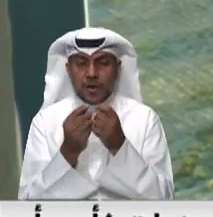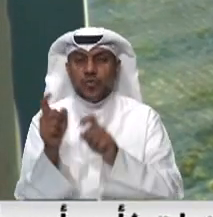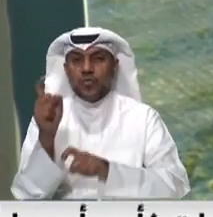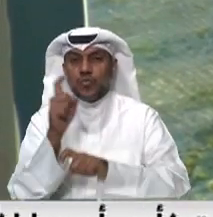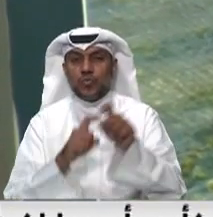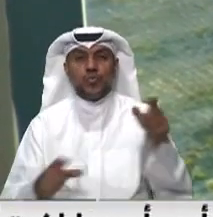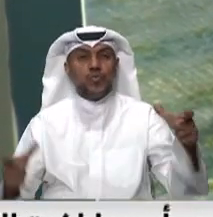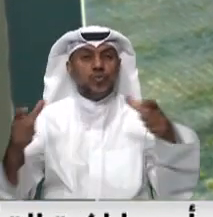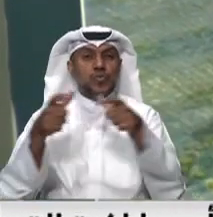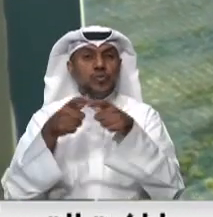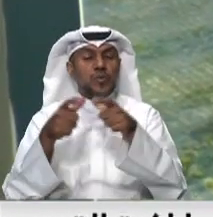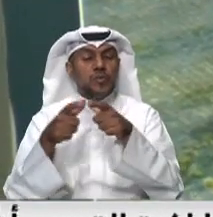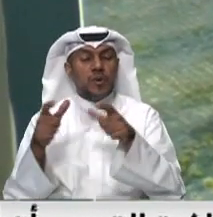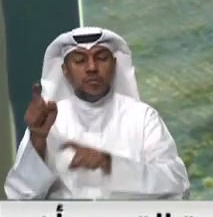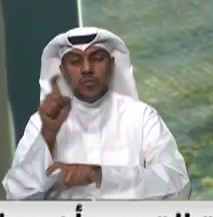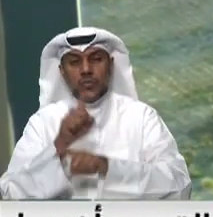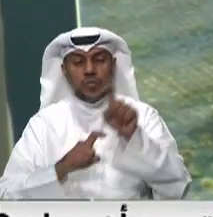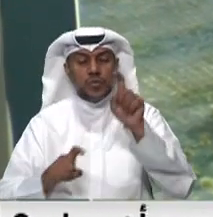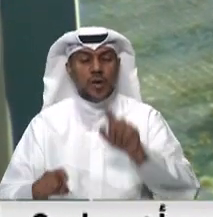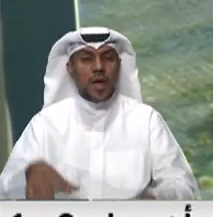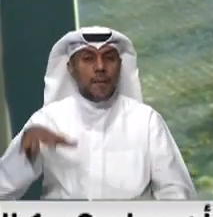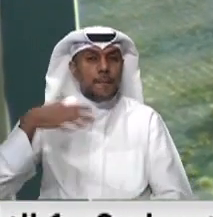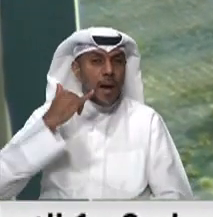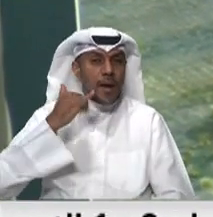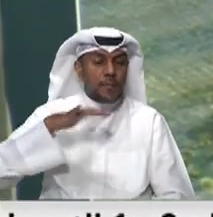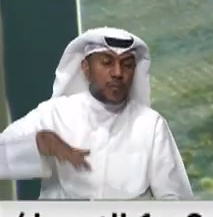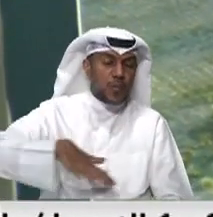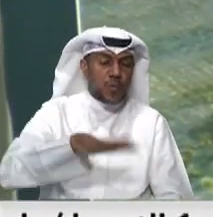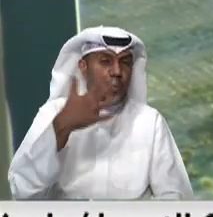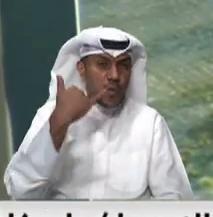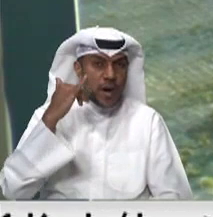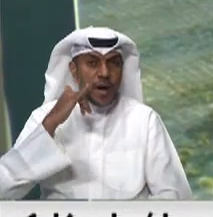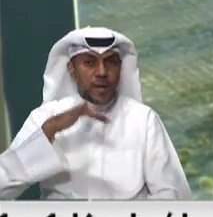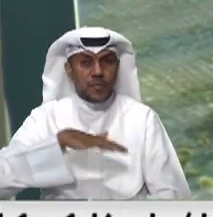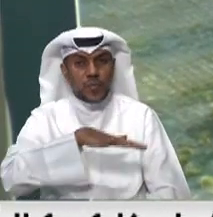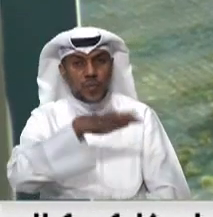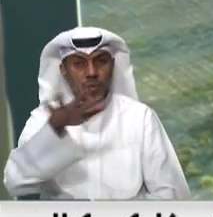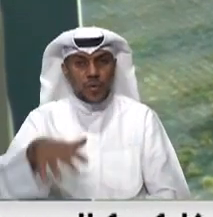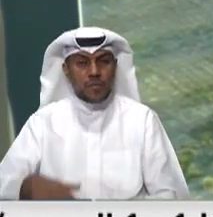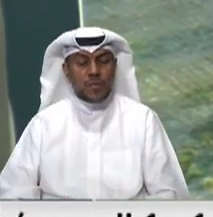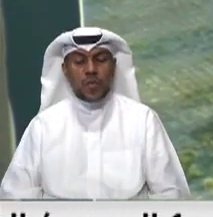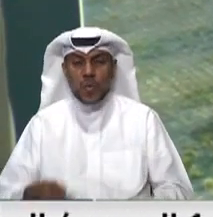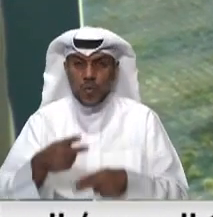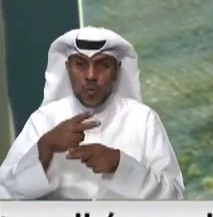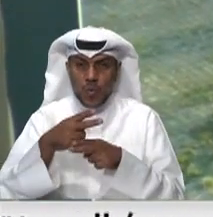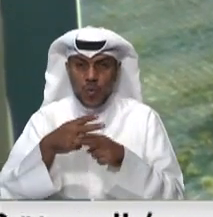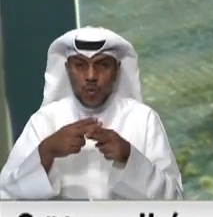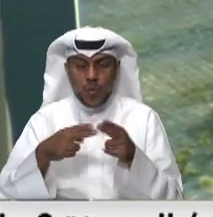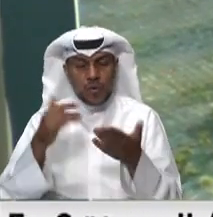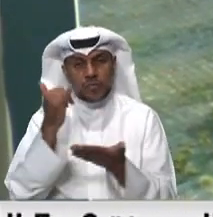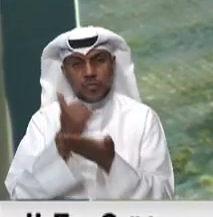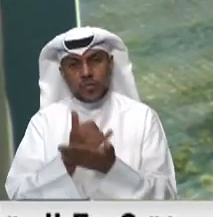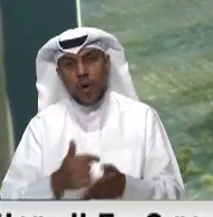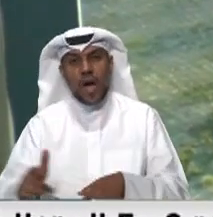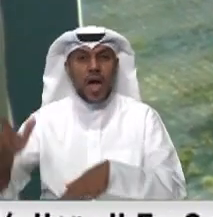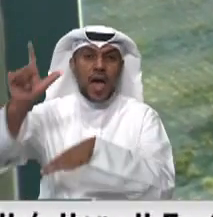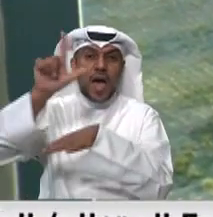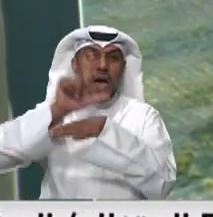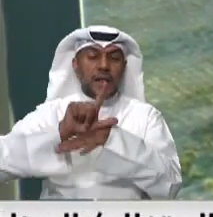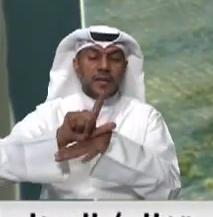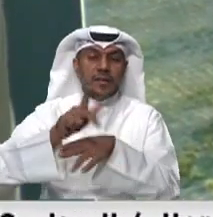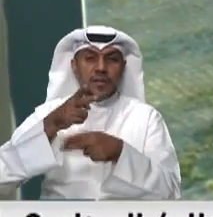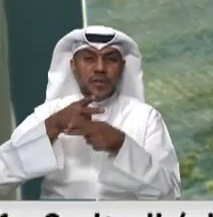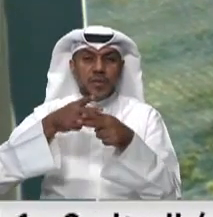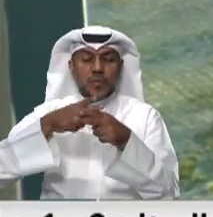والاجتماعات الخاصة بالمنظمات العربية والدولية، فازت دولة الكويت برئاسة اللجنة الدائمة للإعلام